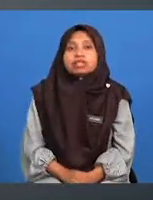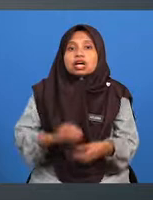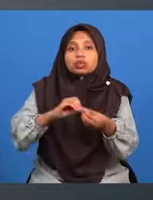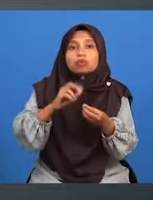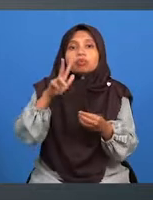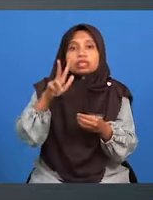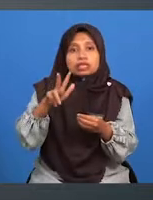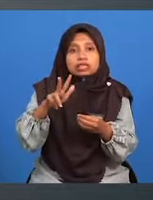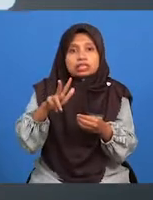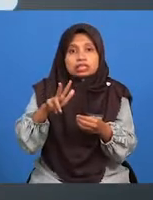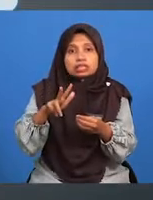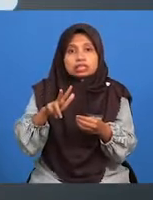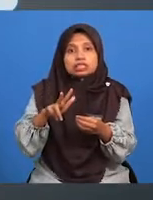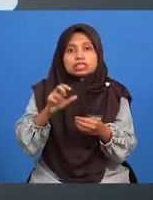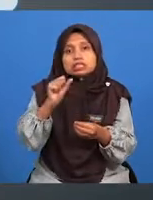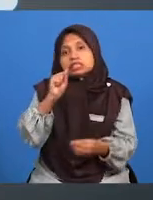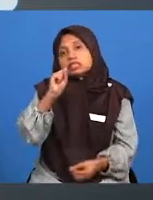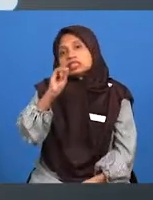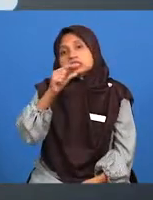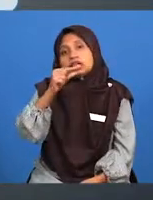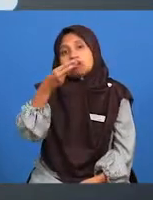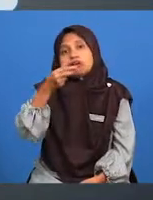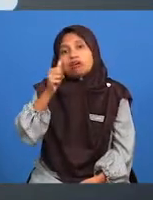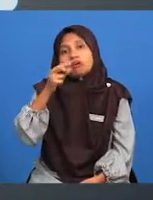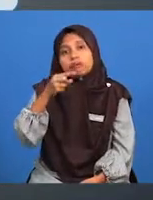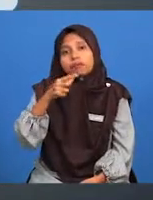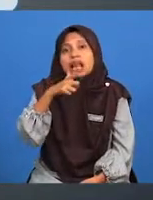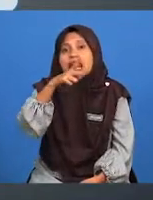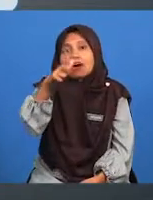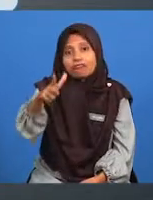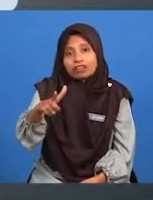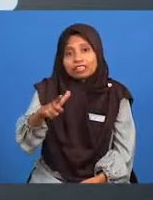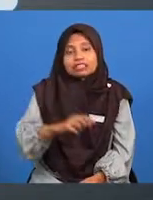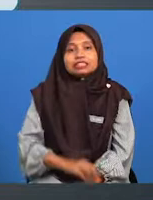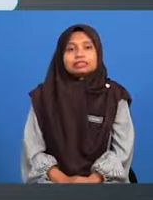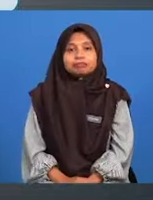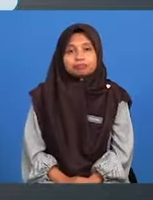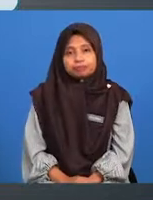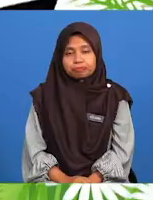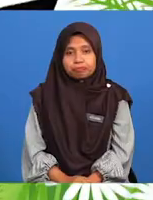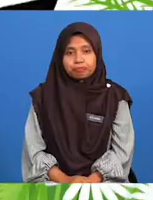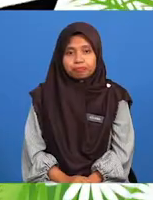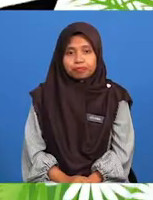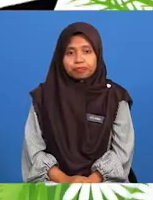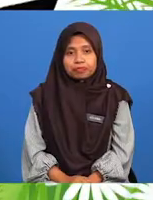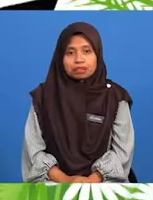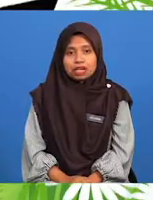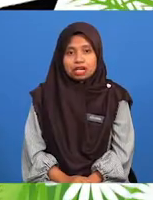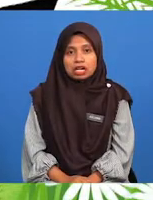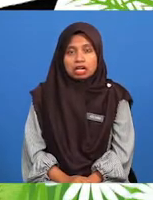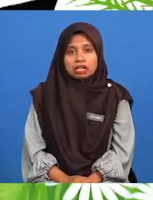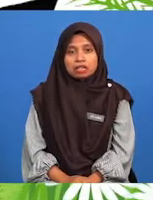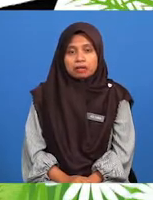yang ketiga, sirah, iaitu lafaz ijab dan qabul. Syarat